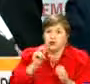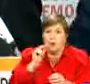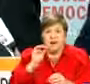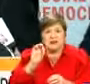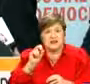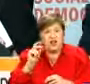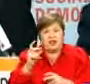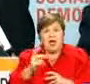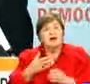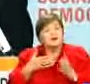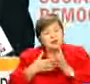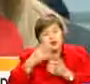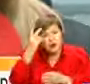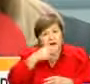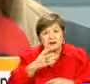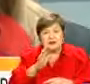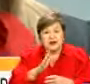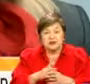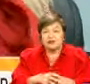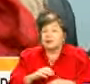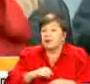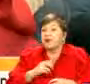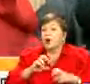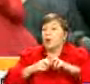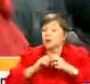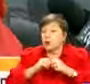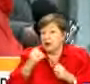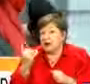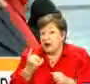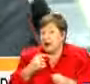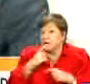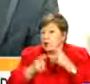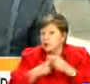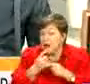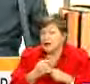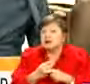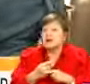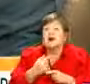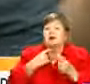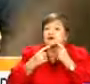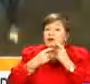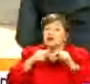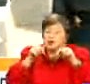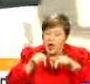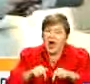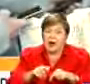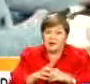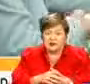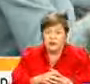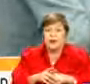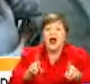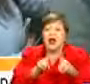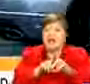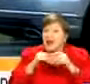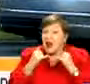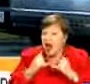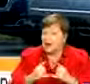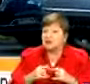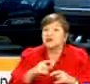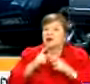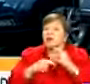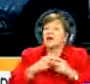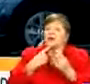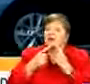partidului. Așadar, iată, este o problemă care urmează să fie rezolvată pe parcursul zilei de astăzi, însă tot astăzi ar urma să se discute și